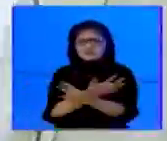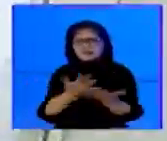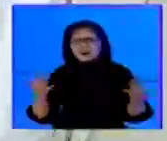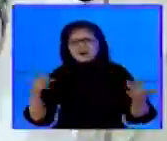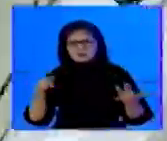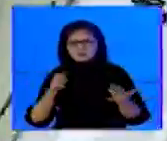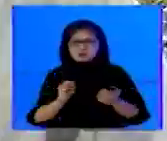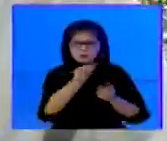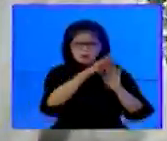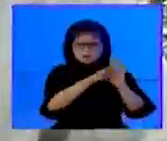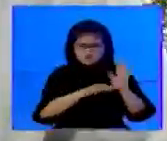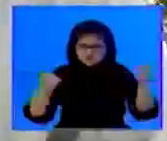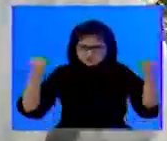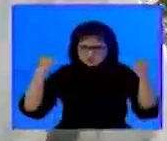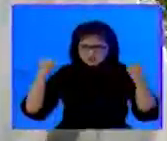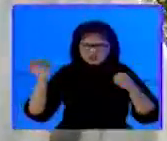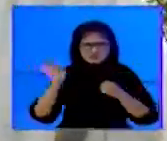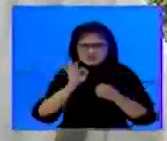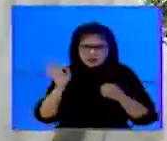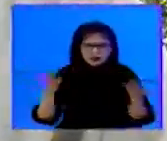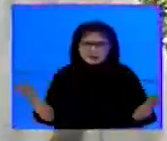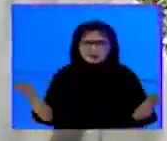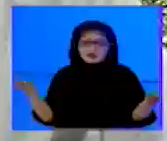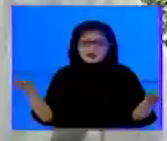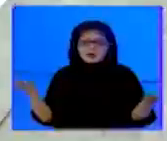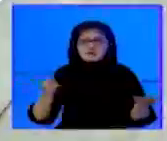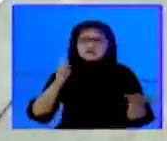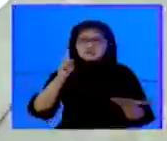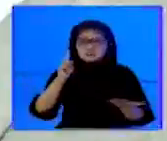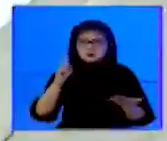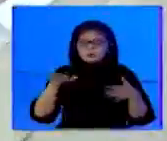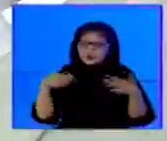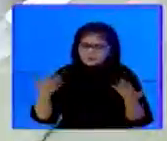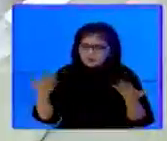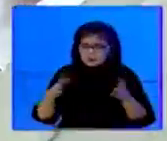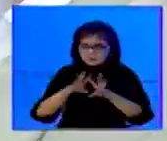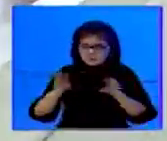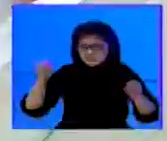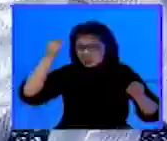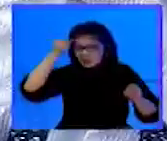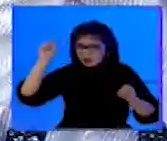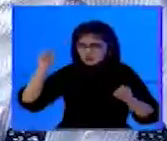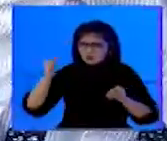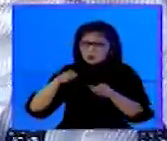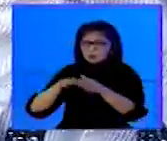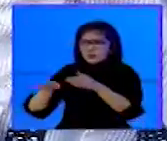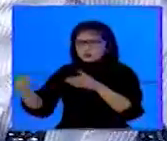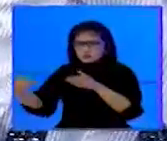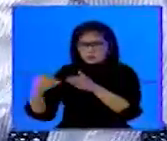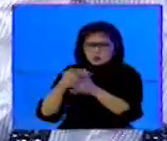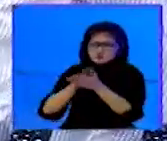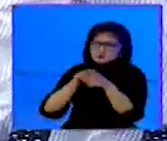protokol COVID-19. Satu adalah bagaimana kita datang ke kantor dengan mencuci tangan dengan baik, dengan sanitizer dan lain